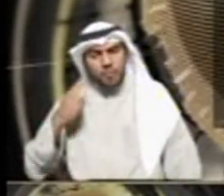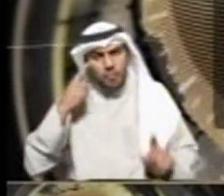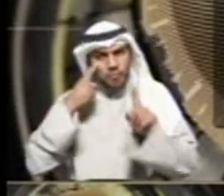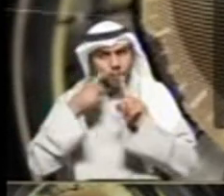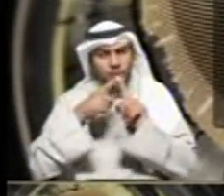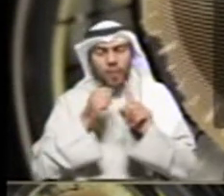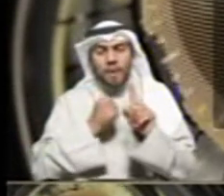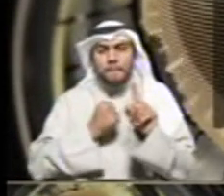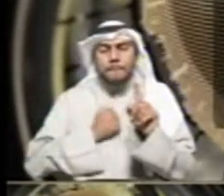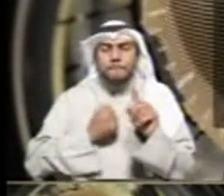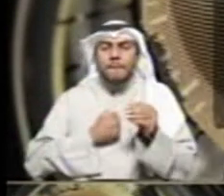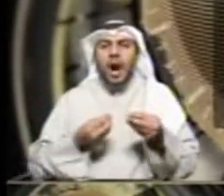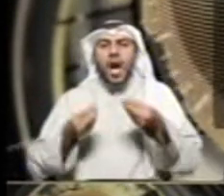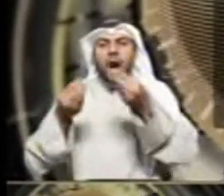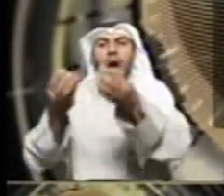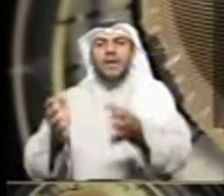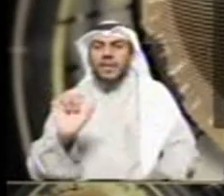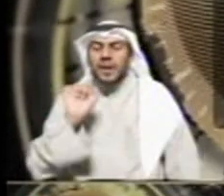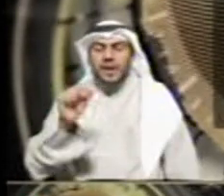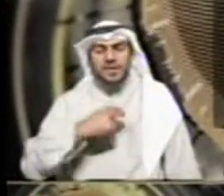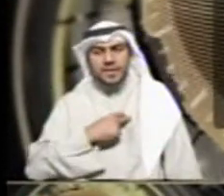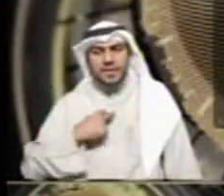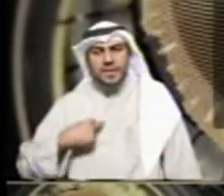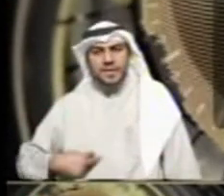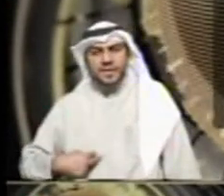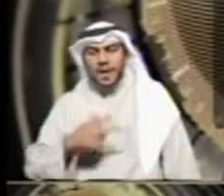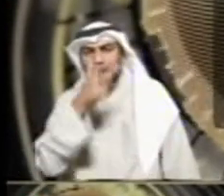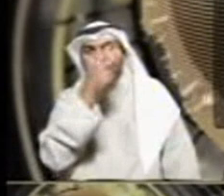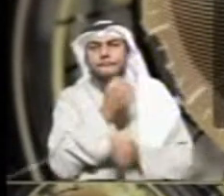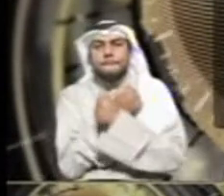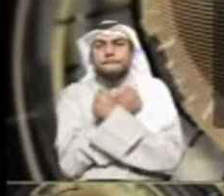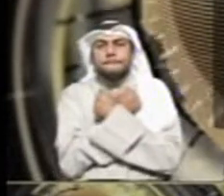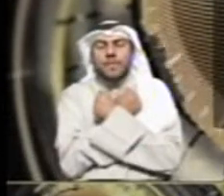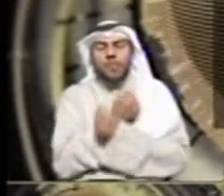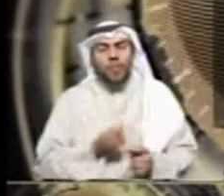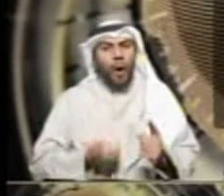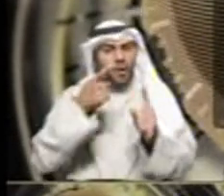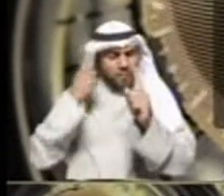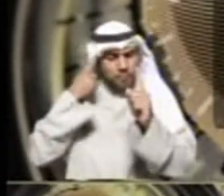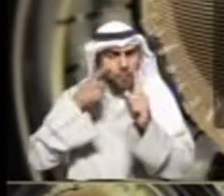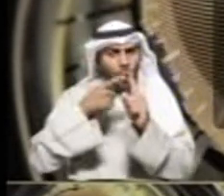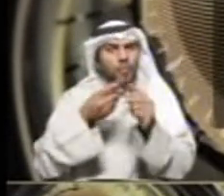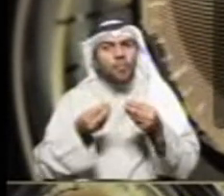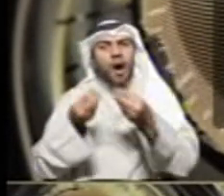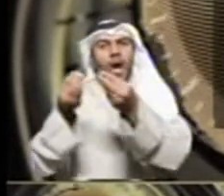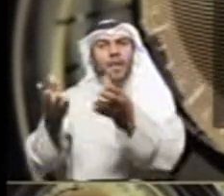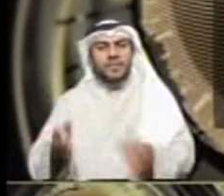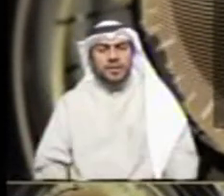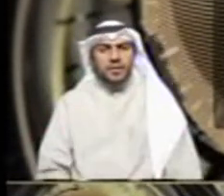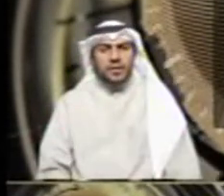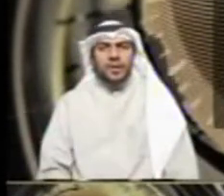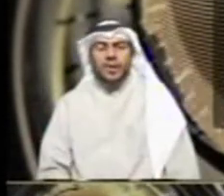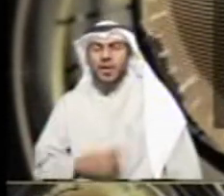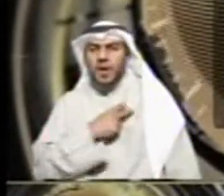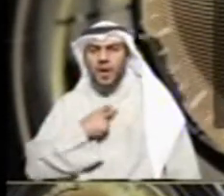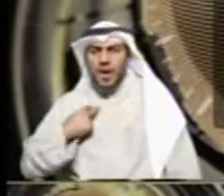مجموعته الخاصة الأثرية. وقالت سفارة الكويت في بكين في بيان صحفي اليوم إنه أقيمت مراسم رسمية لاستلام القطعة